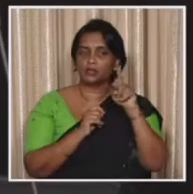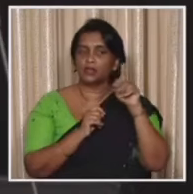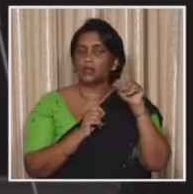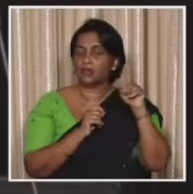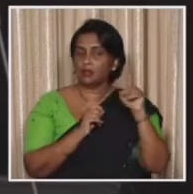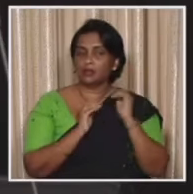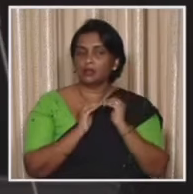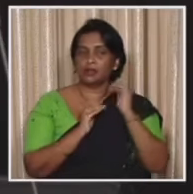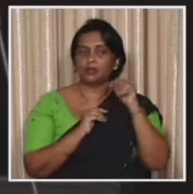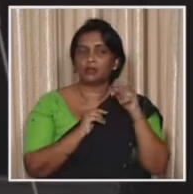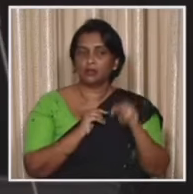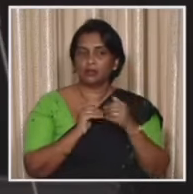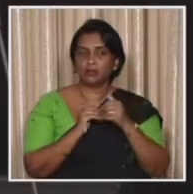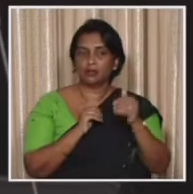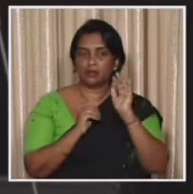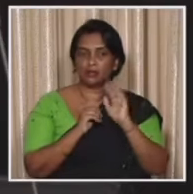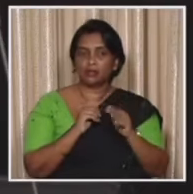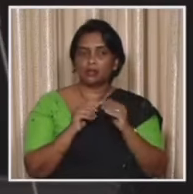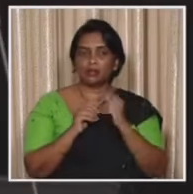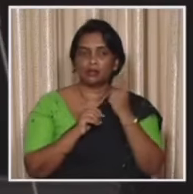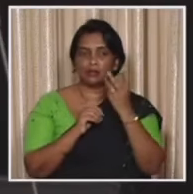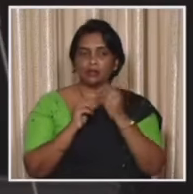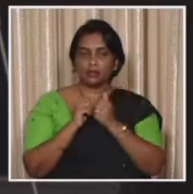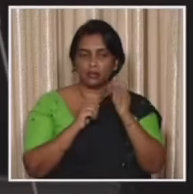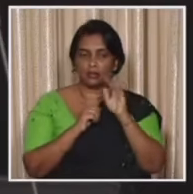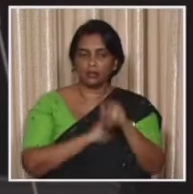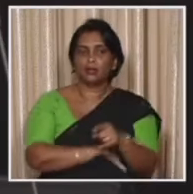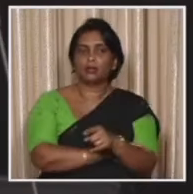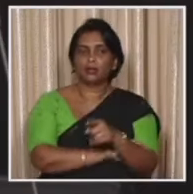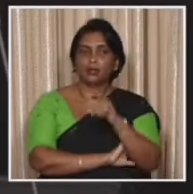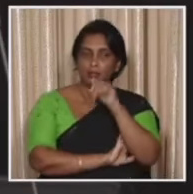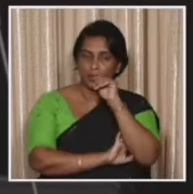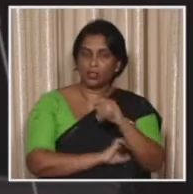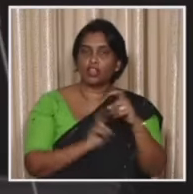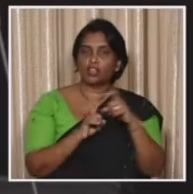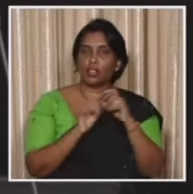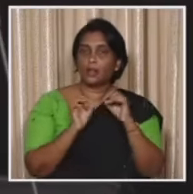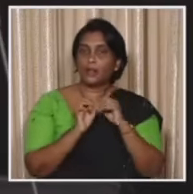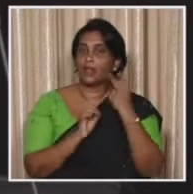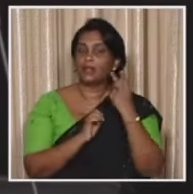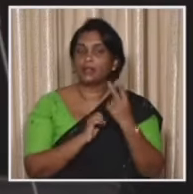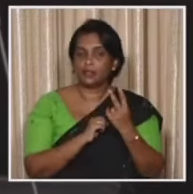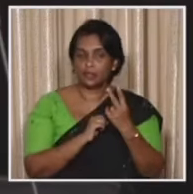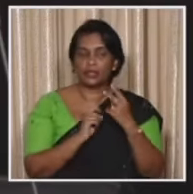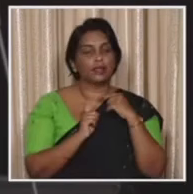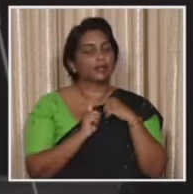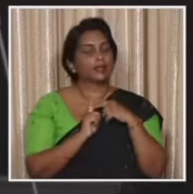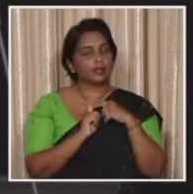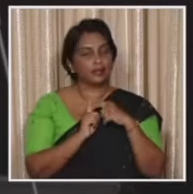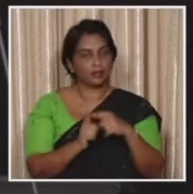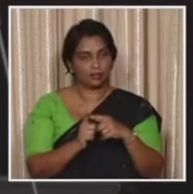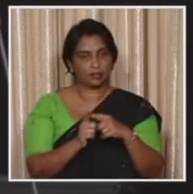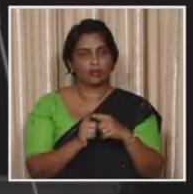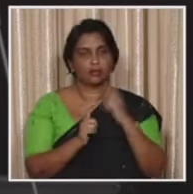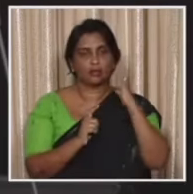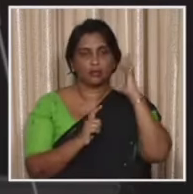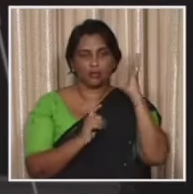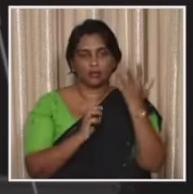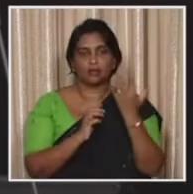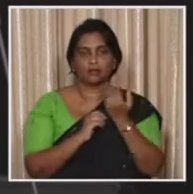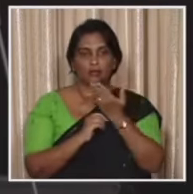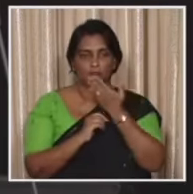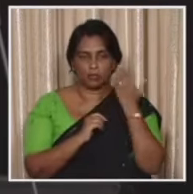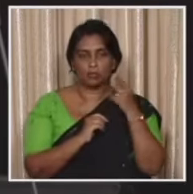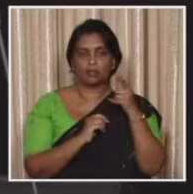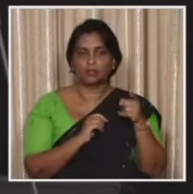mama hitan orang meja was dekat tuh nih, orang orang tahu kipra kapi asang keruot, aniwar mana dollar billion a deki, illah ke, abis sempurna keragaman ya, kipi